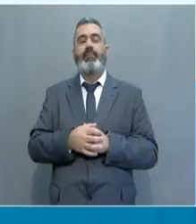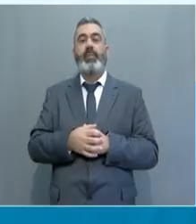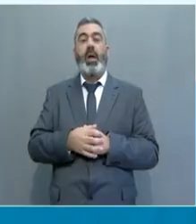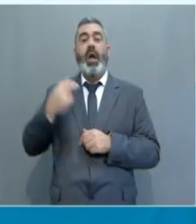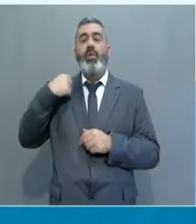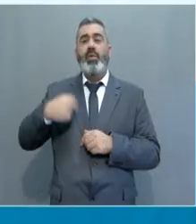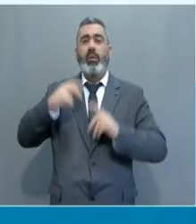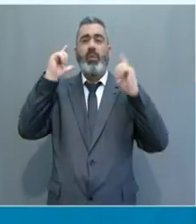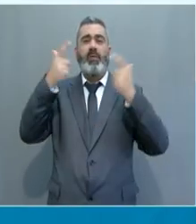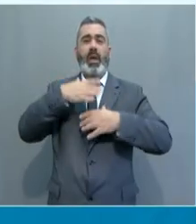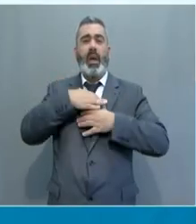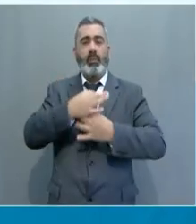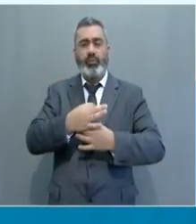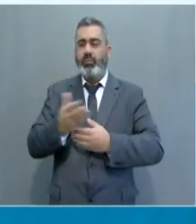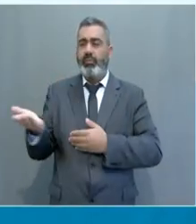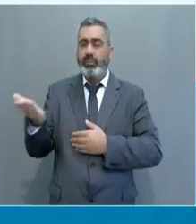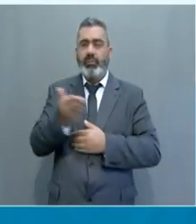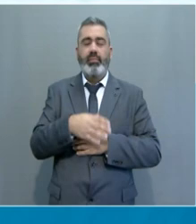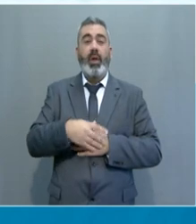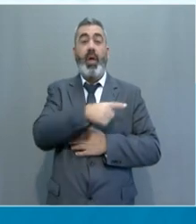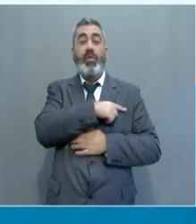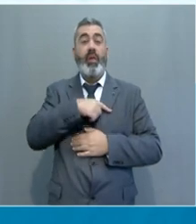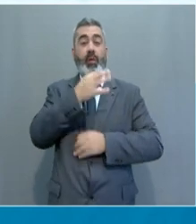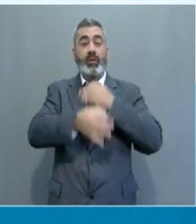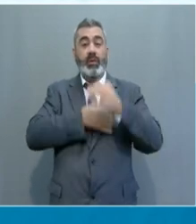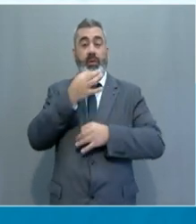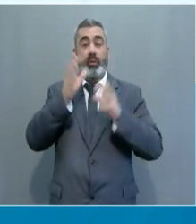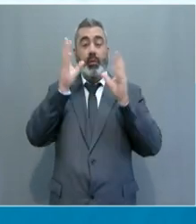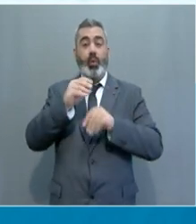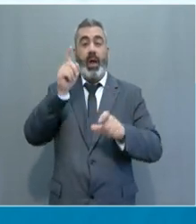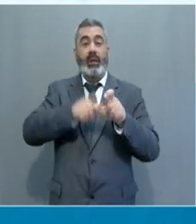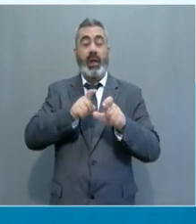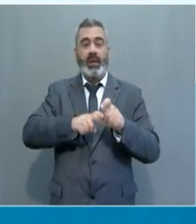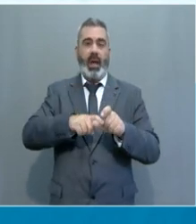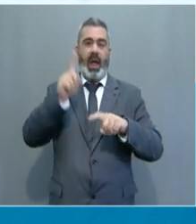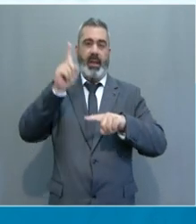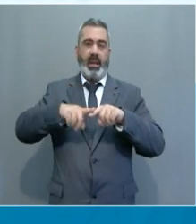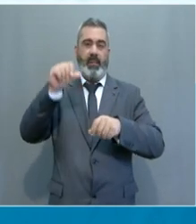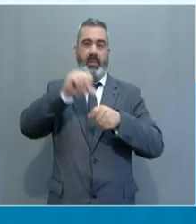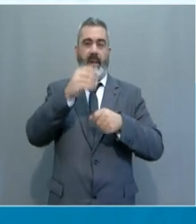τοπικής αυτοδιοίκησης, κύριε Διευθύνοντα Σύμβουλε των ΕΛΠΕ, κυρίες και